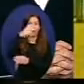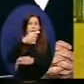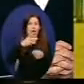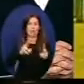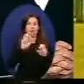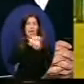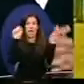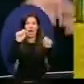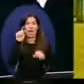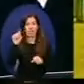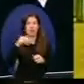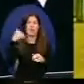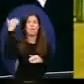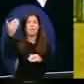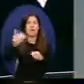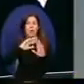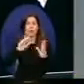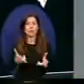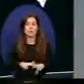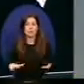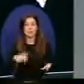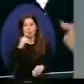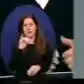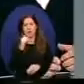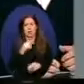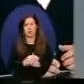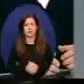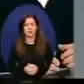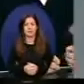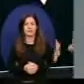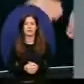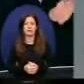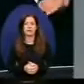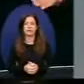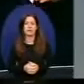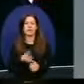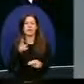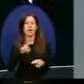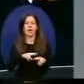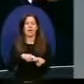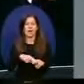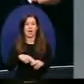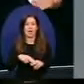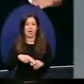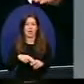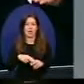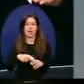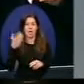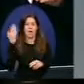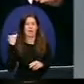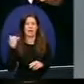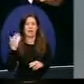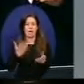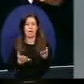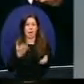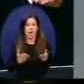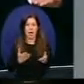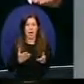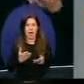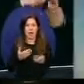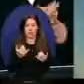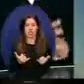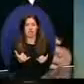זה הטווח הרחוק. הרחוק, אחר כך בתוך האטמוספירה זה ח2 ו3, אחר כך היה לנו פער שאותו סוגר שרביט